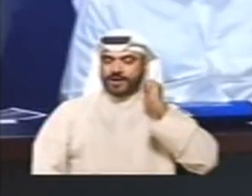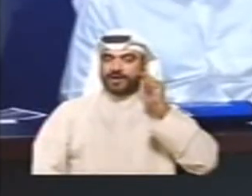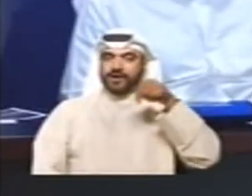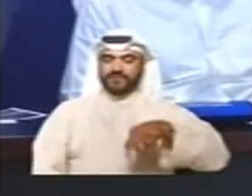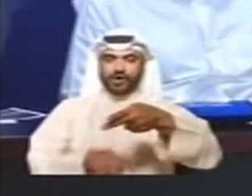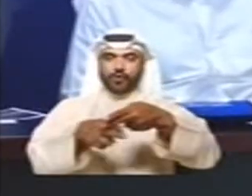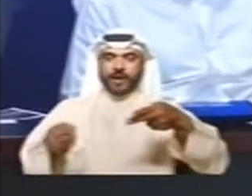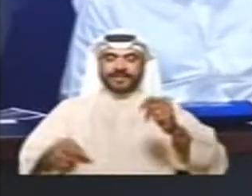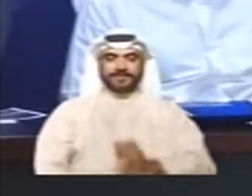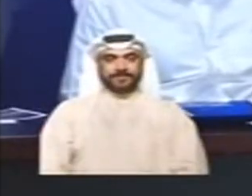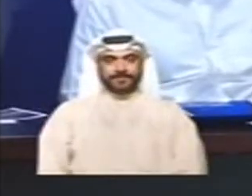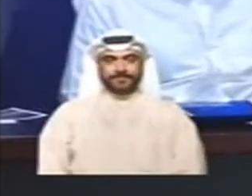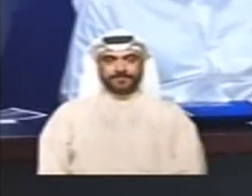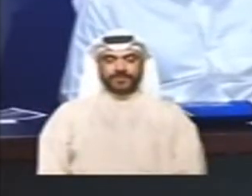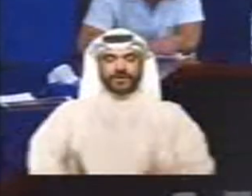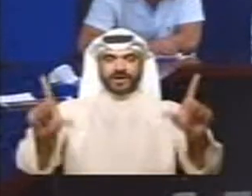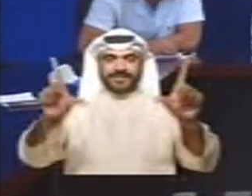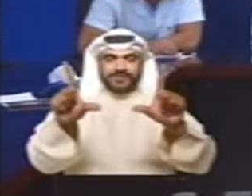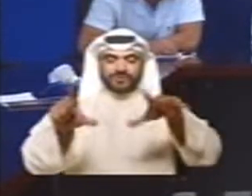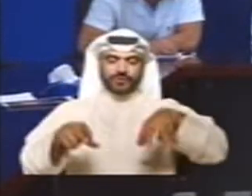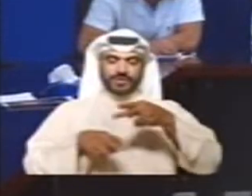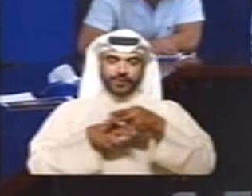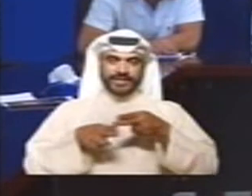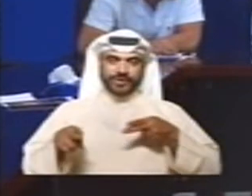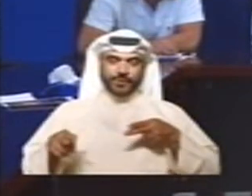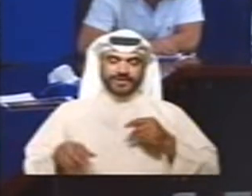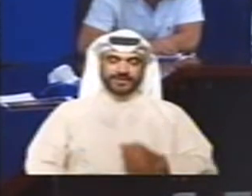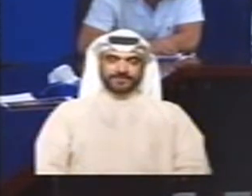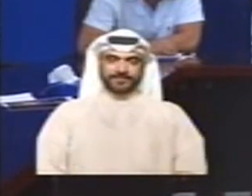هنا في الكويت. رائد شمري، تلفزيون دولة الكويت.